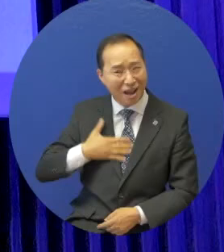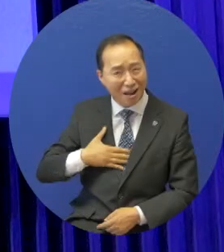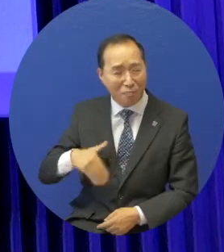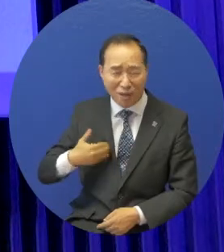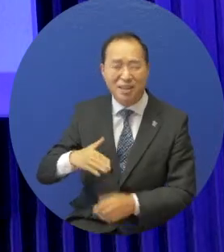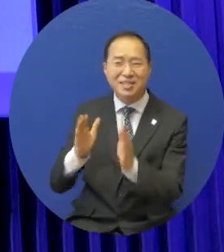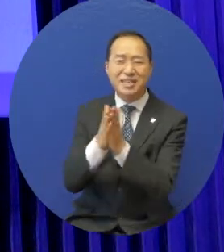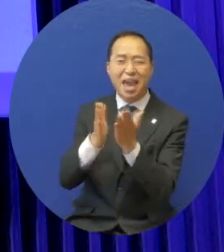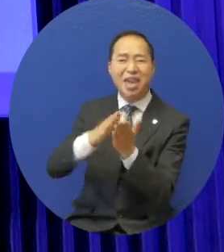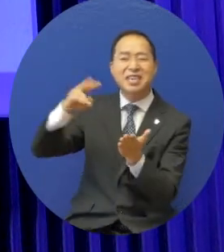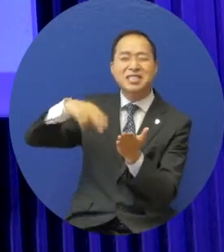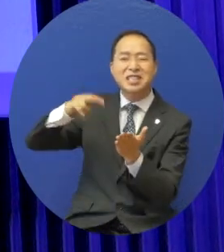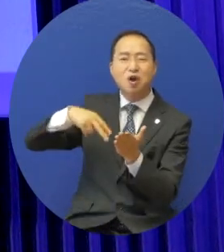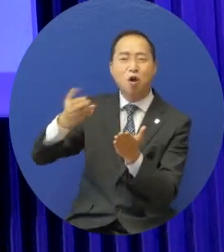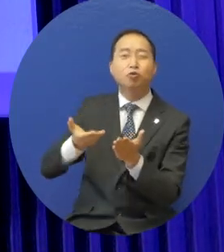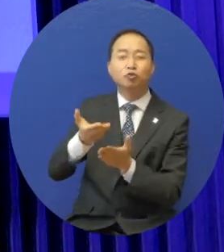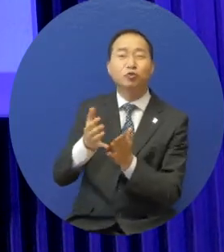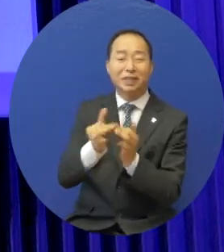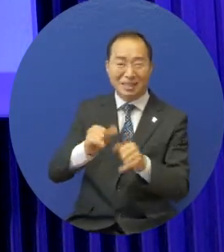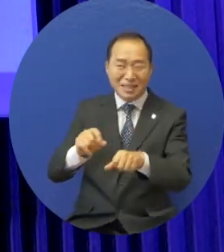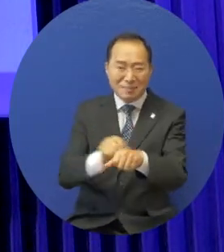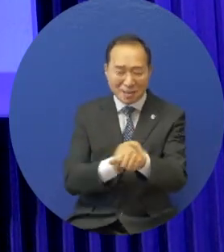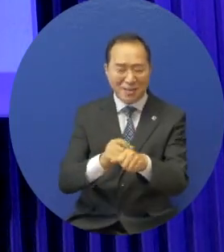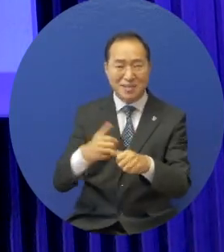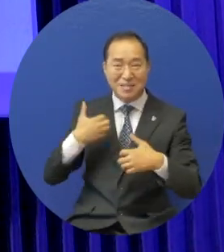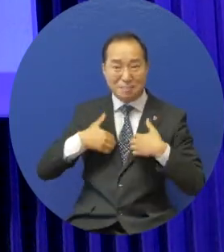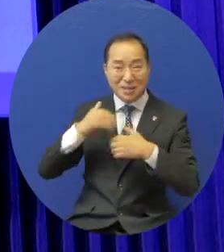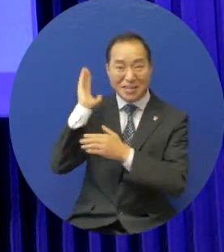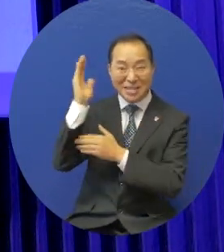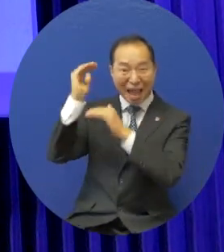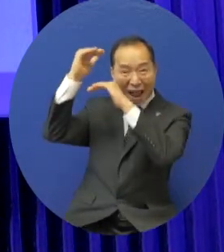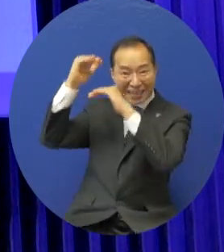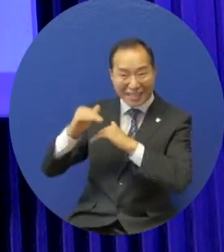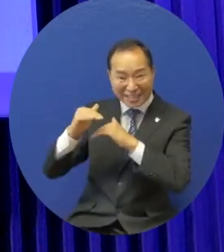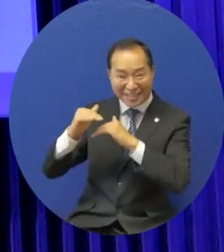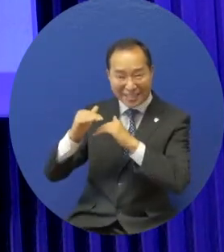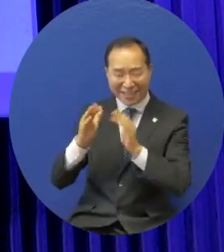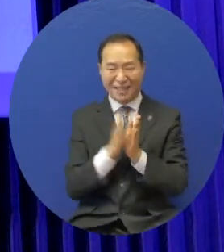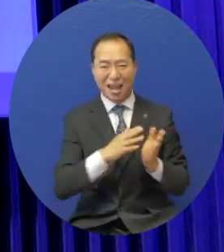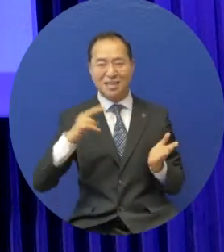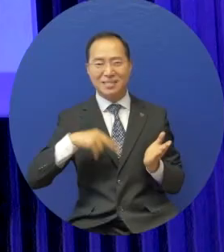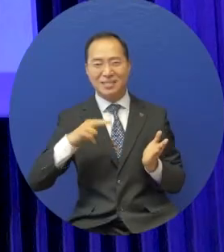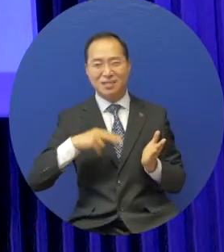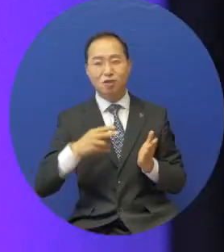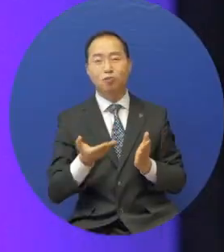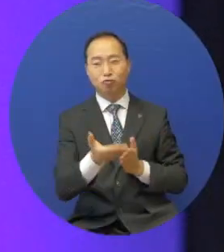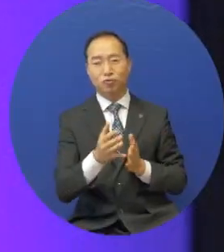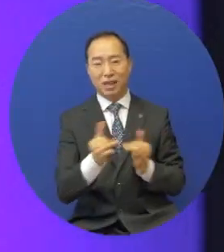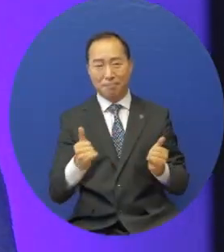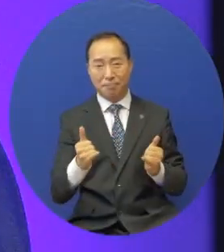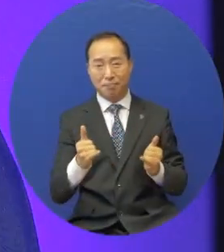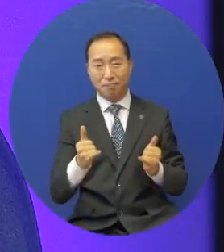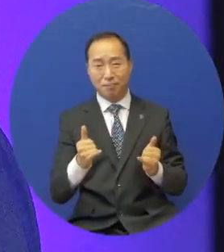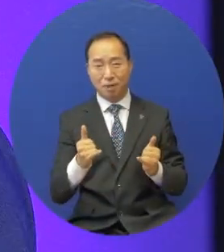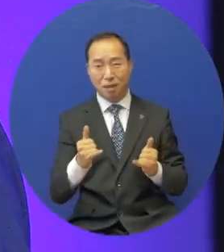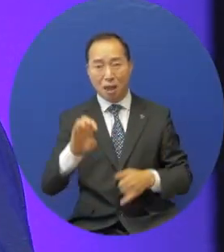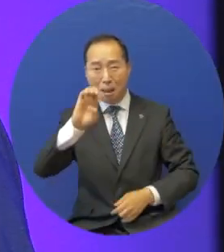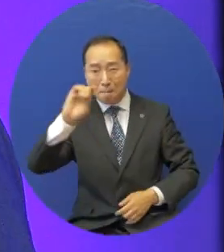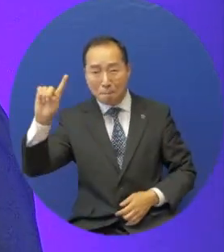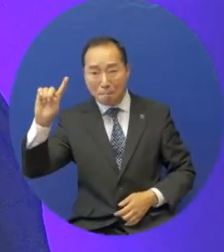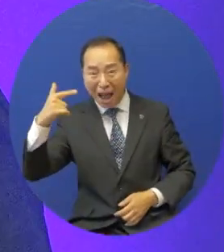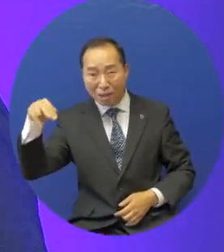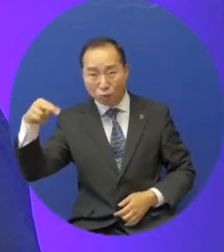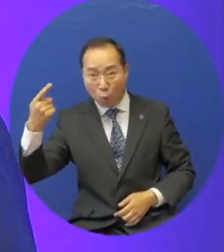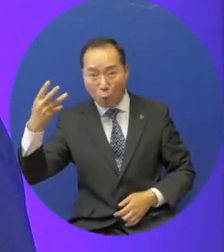겁니다. 책을 읽어주는 남자, 특히 소설을 읽어주는 남자입니다. 판소리 광대하고는 조금 달라요. 요 전기수들은